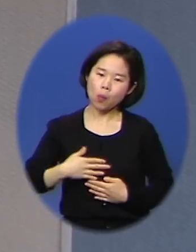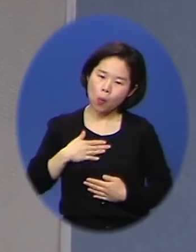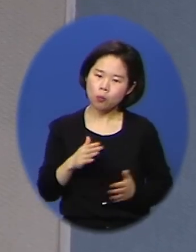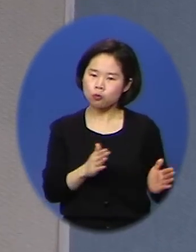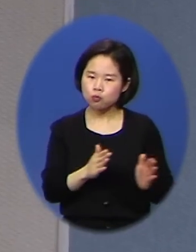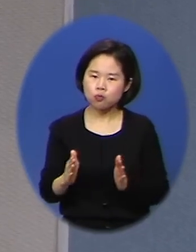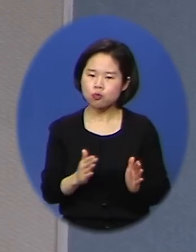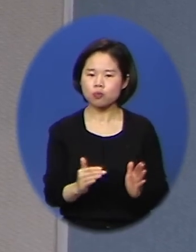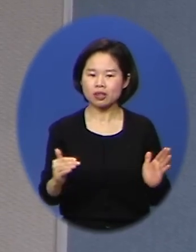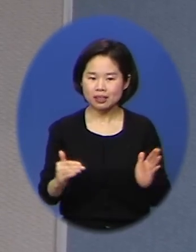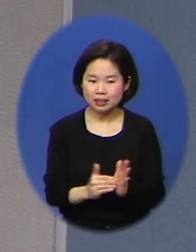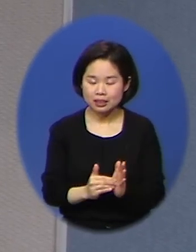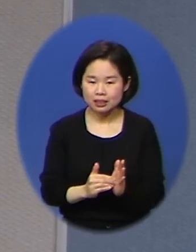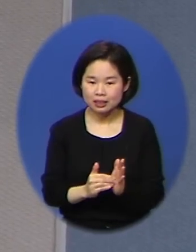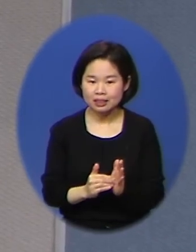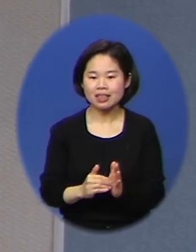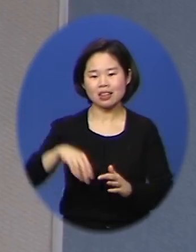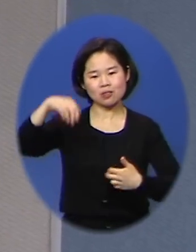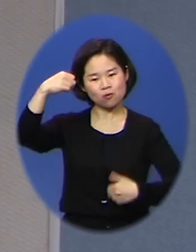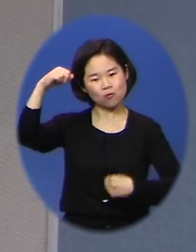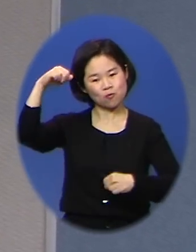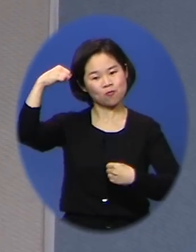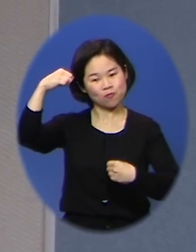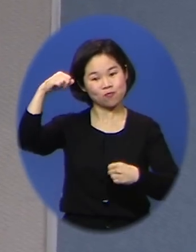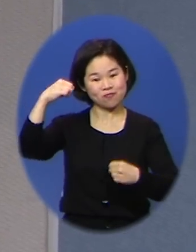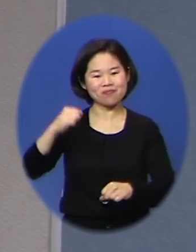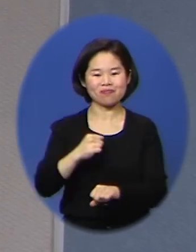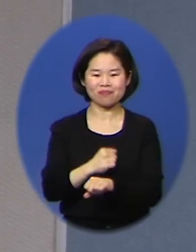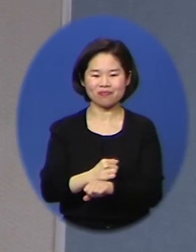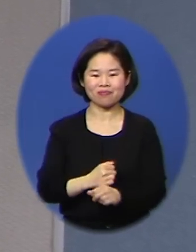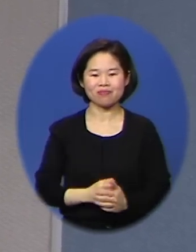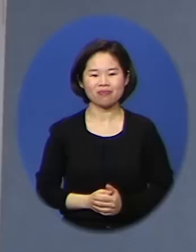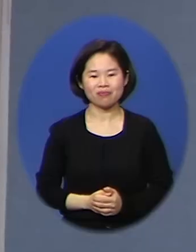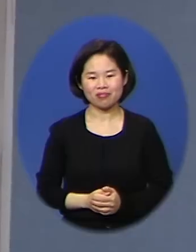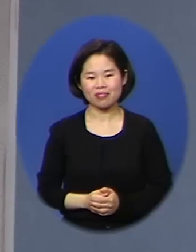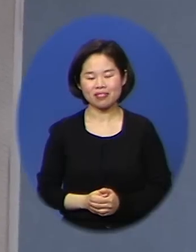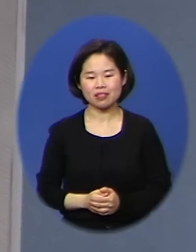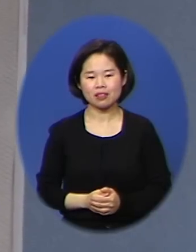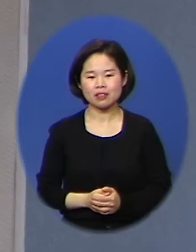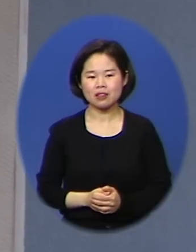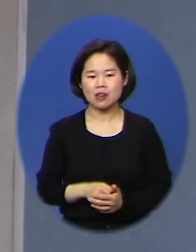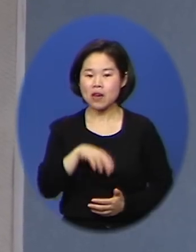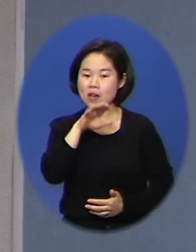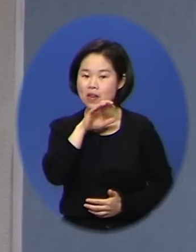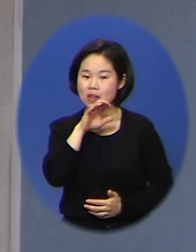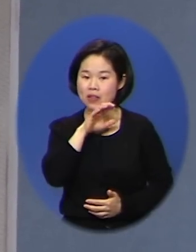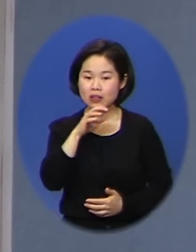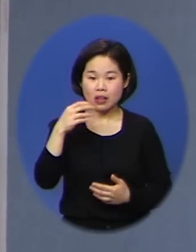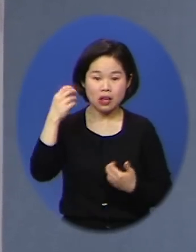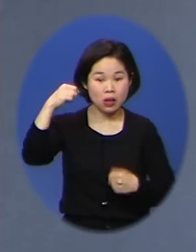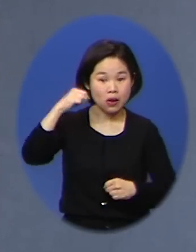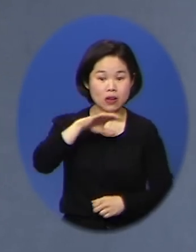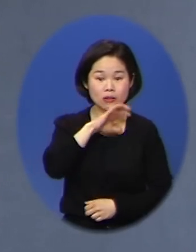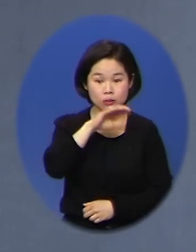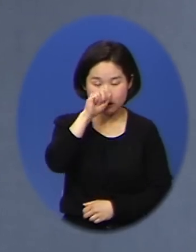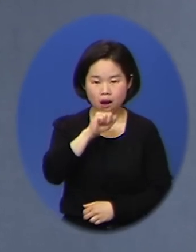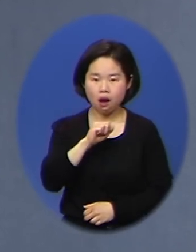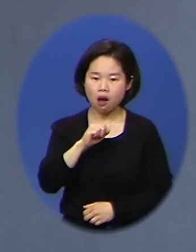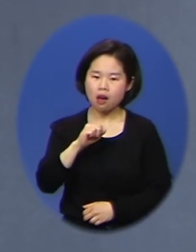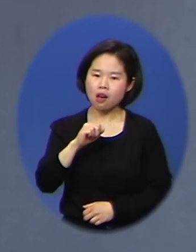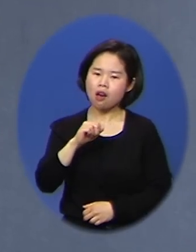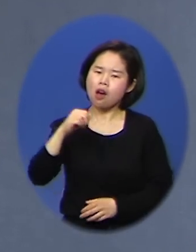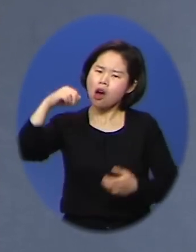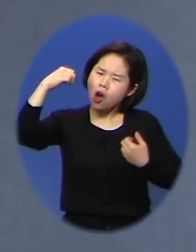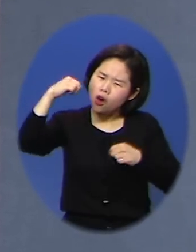몸을 풀고 다음에 이제 댄스를 하거든요. 예. 네. 연기 연습하는 거 좋으세요? 연기는